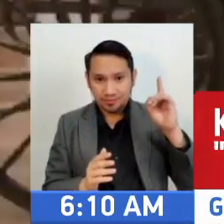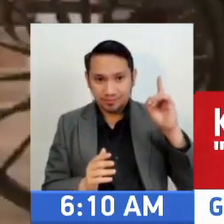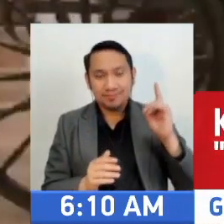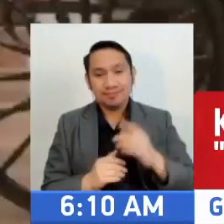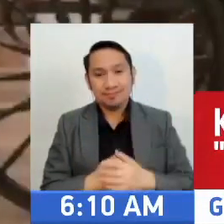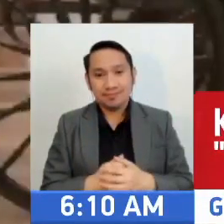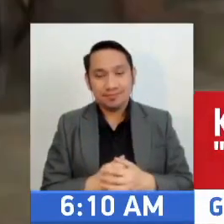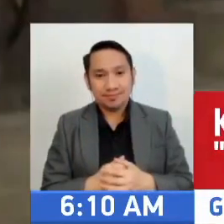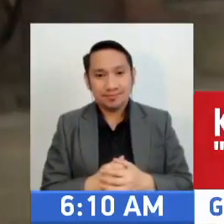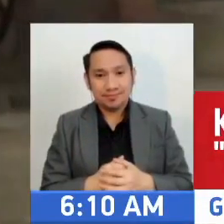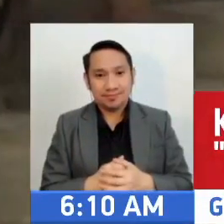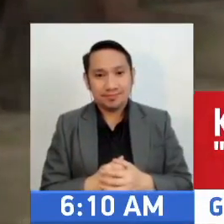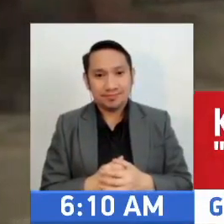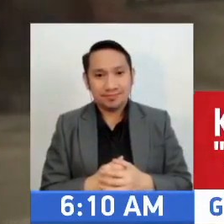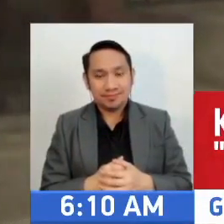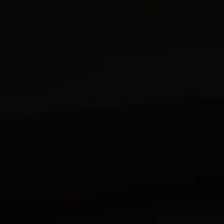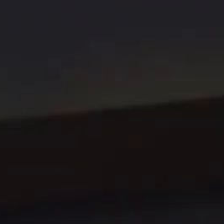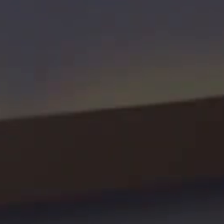nasabing serye.